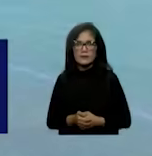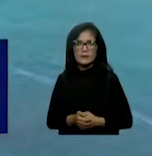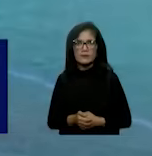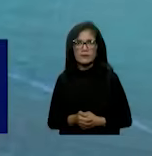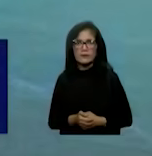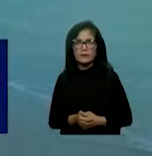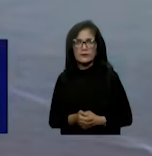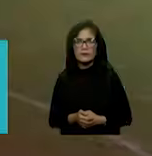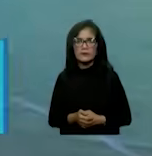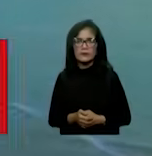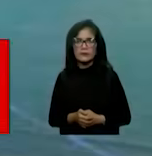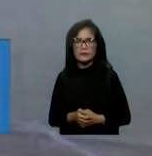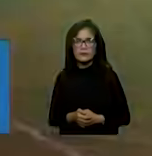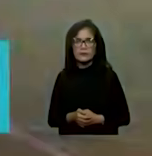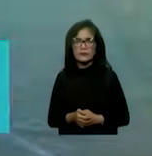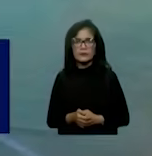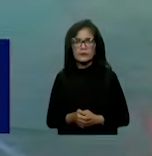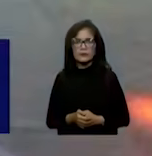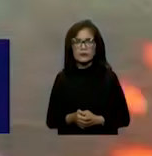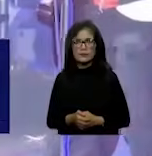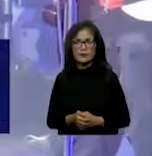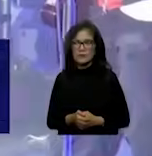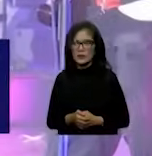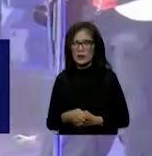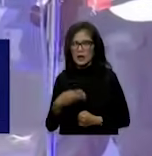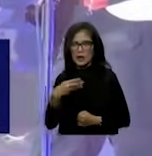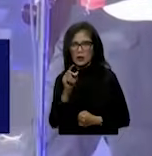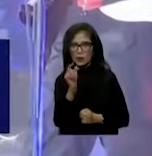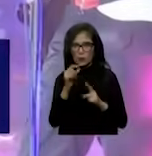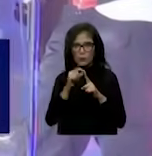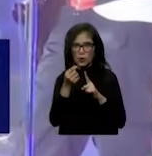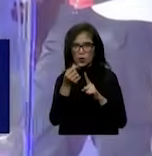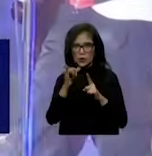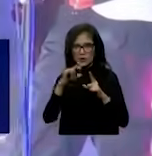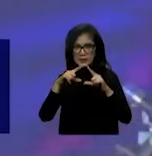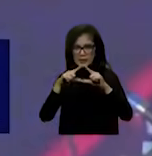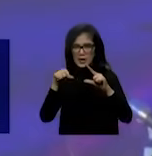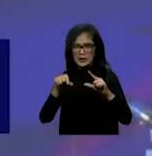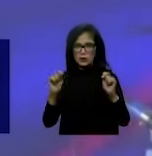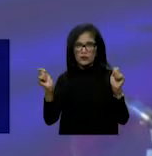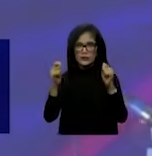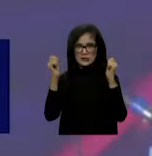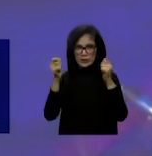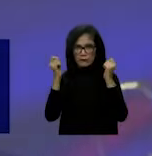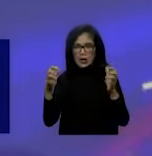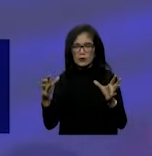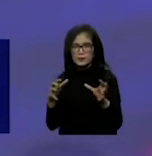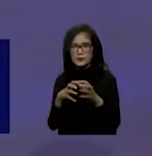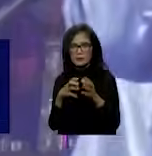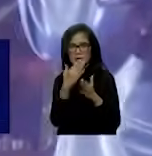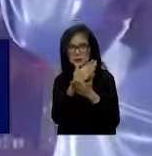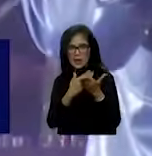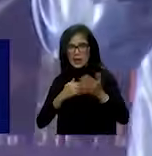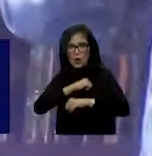ini. Euphoria Fest merupakan acara perpaduan sportainment dan nobar final Euro